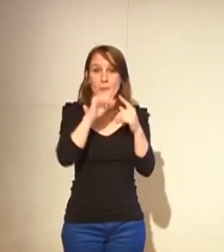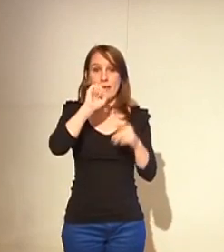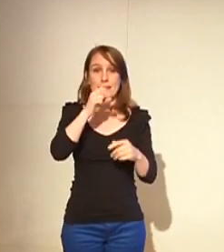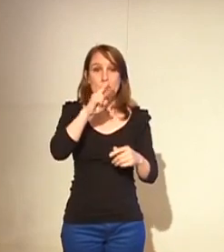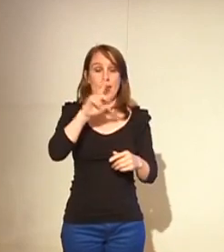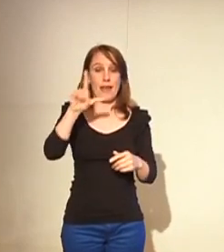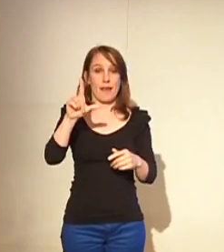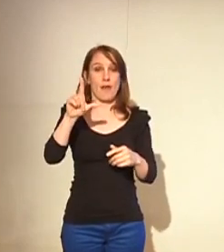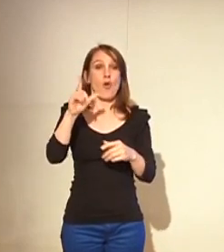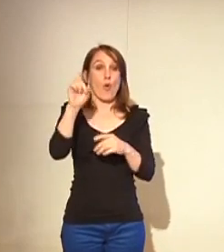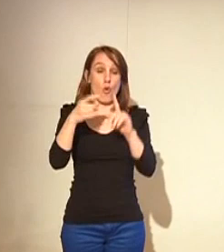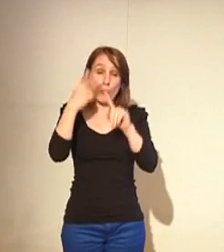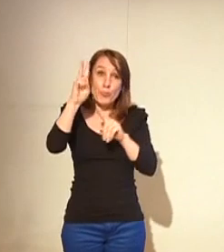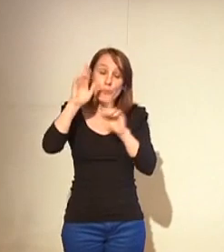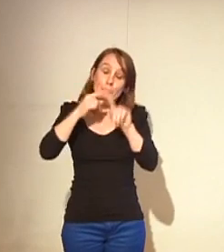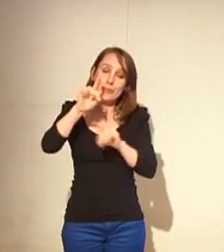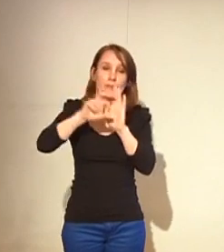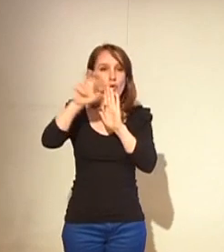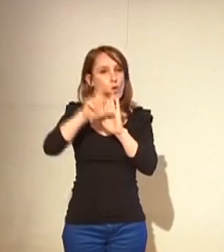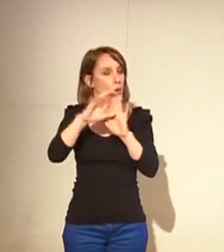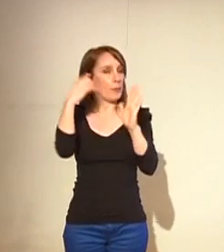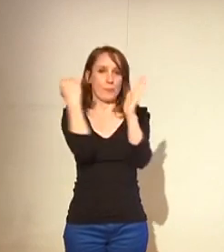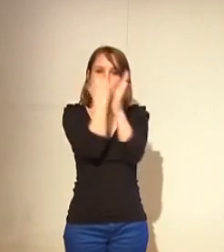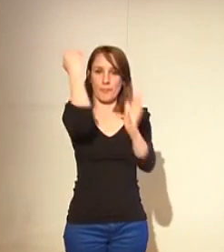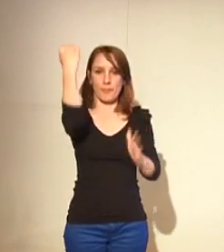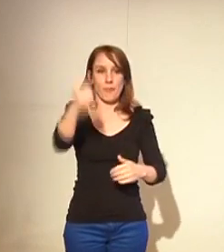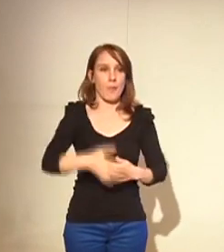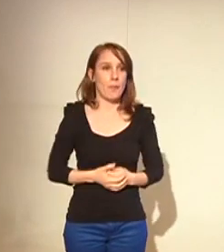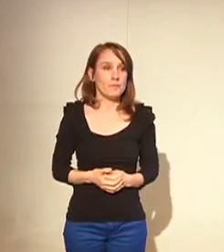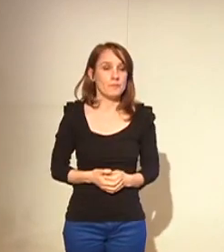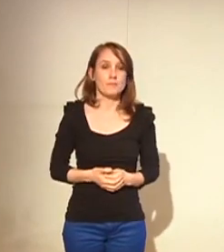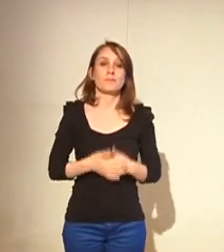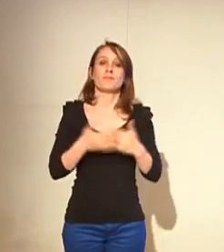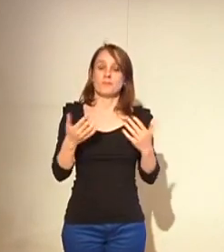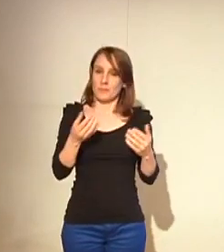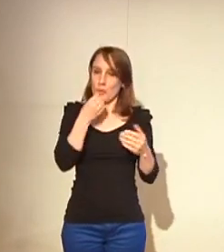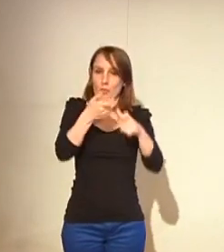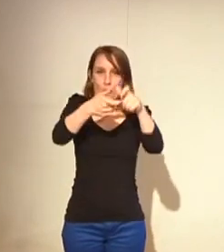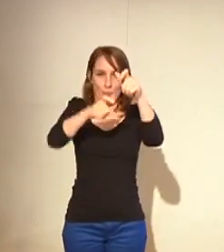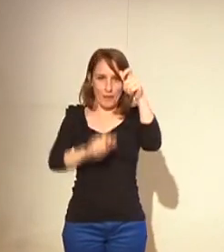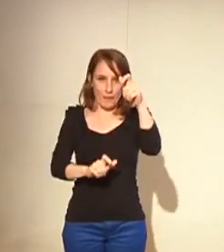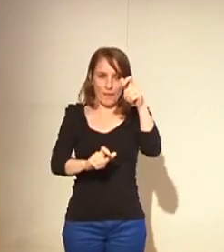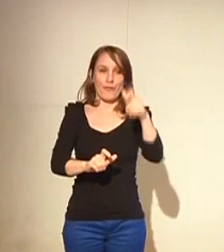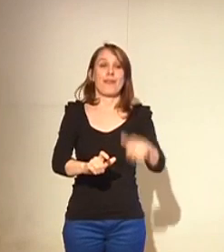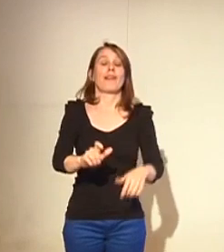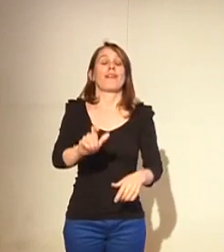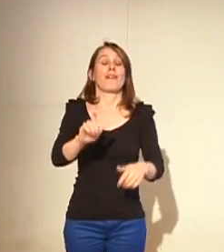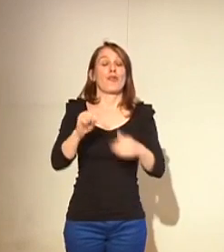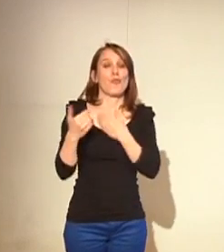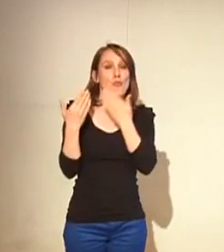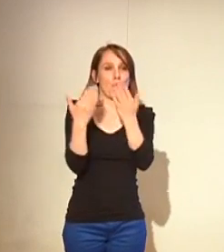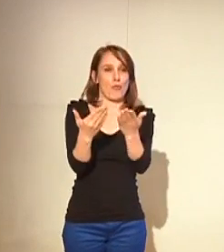haute-grenoble est adoptée et nous pouvons passer à la